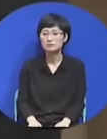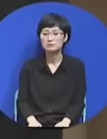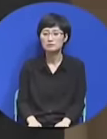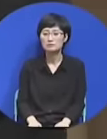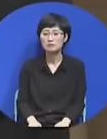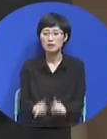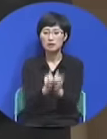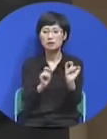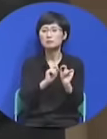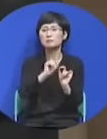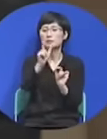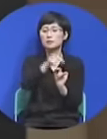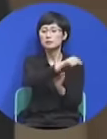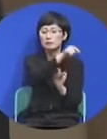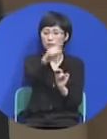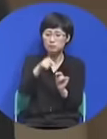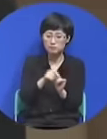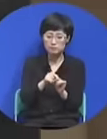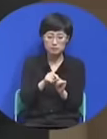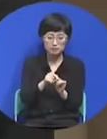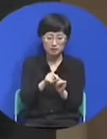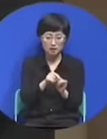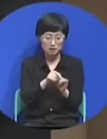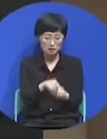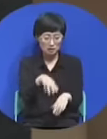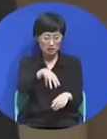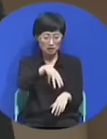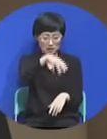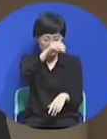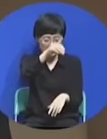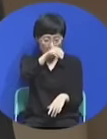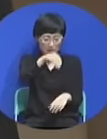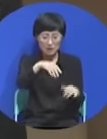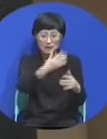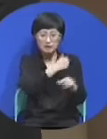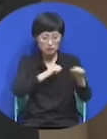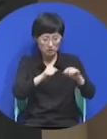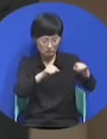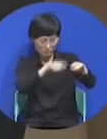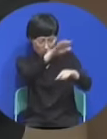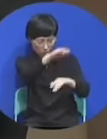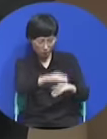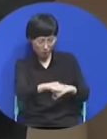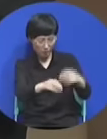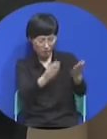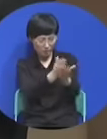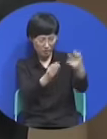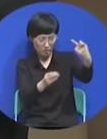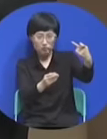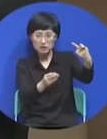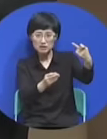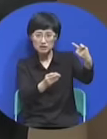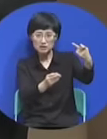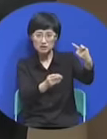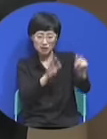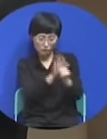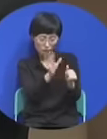只要有神的国和义就够了，但是人们却放下这个，总是在说人的事情. 많은 사람들이 여기서 이 사람을 건져낼 수 있는 큰 축복 받았는데 이 속에 들어가 있다니까요.